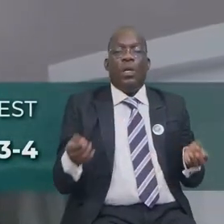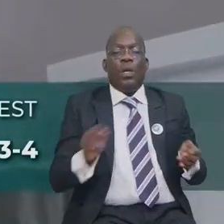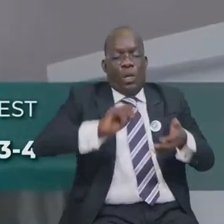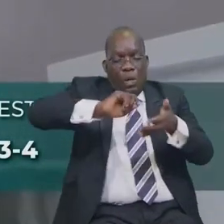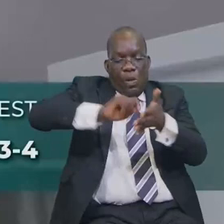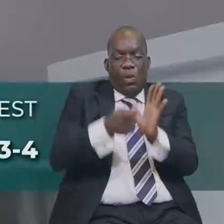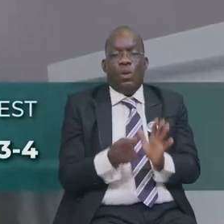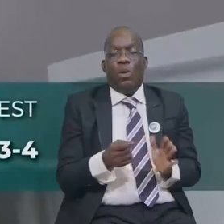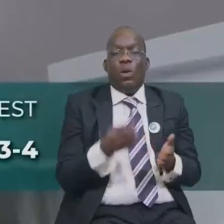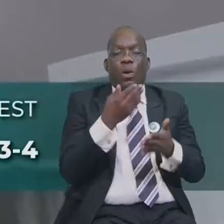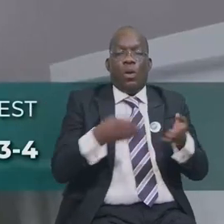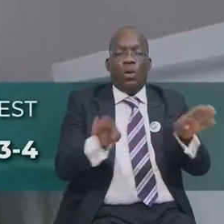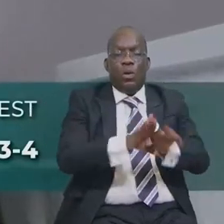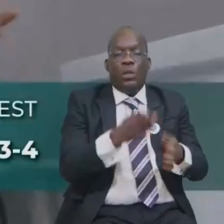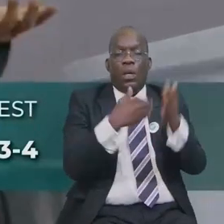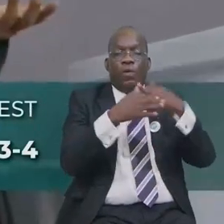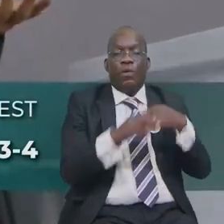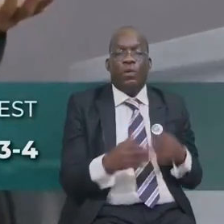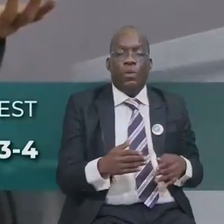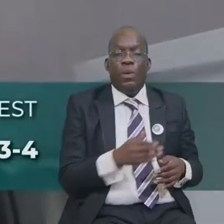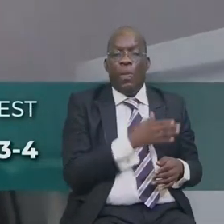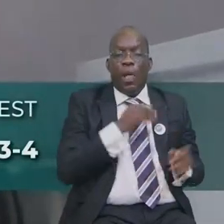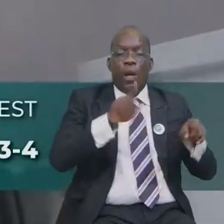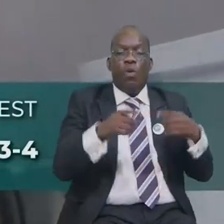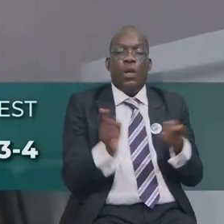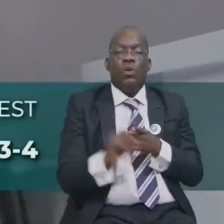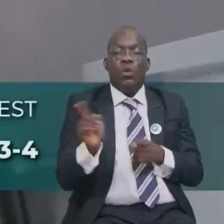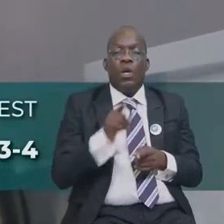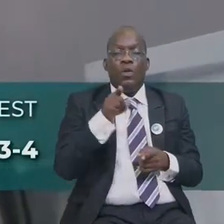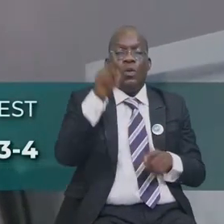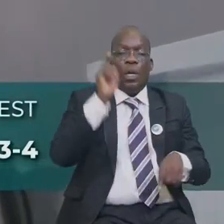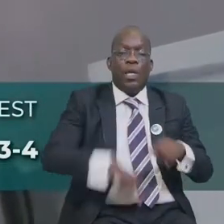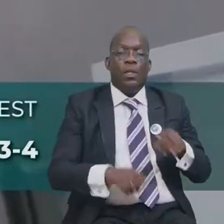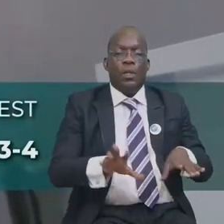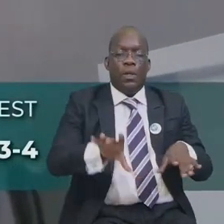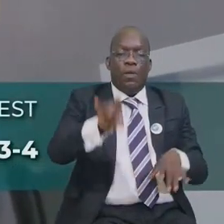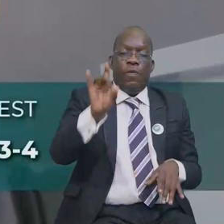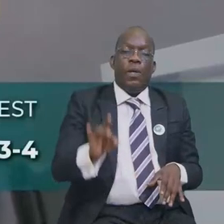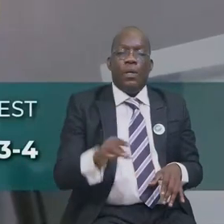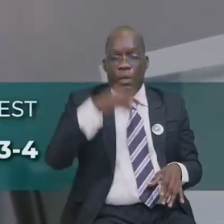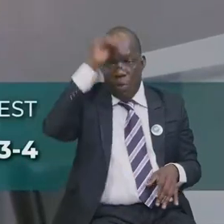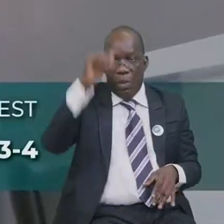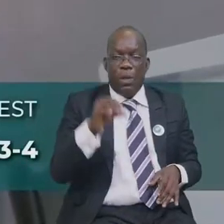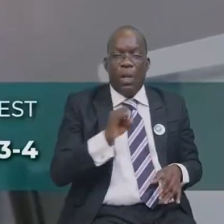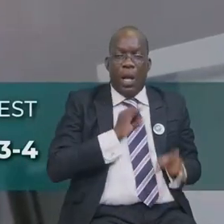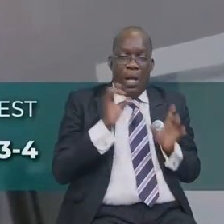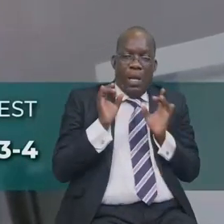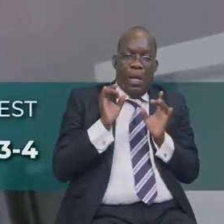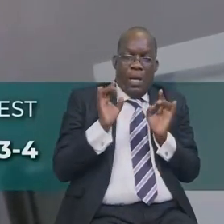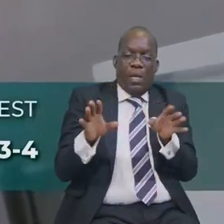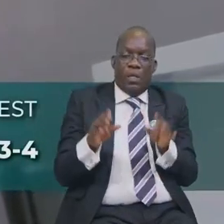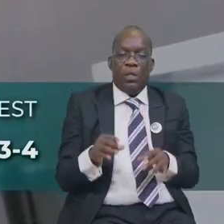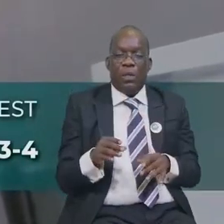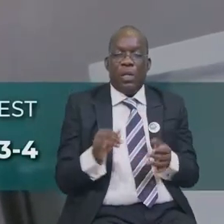Il a fermé le ciel du moins. Il a mis la clé dans sa poche. Ils l'ont cherché, ils ne l'ont pas trouvé. On reste cet homme. Achab dit, je reste